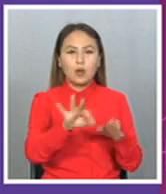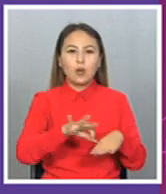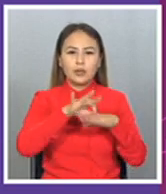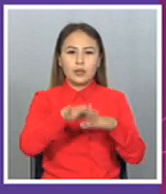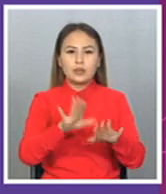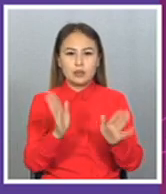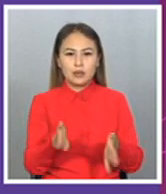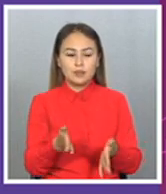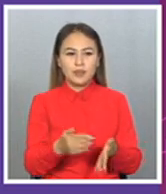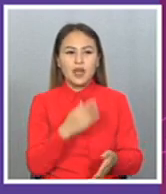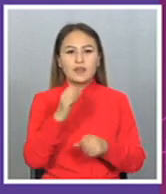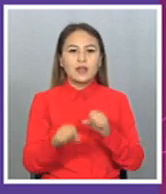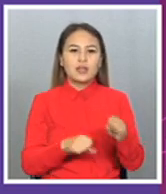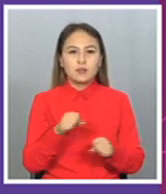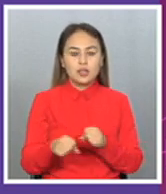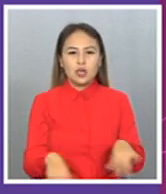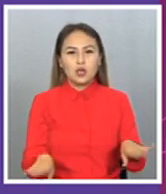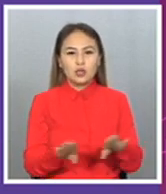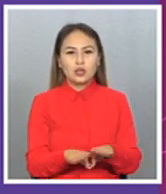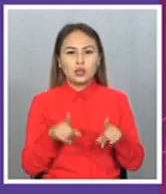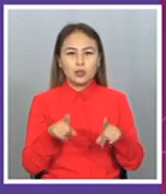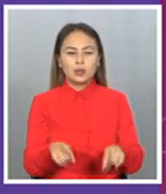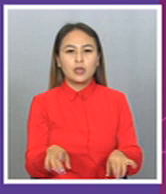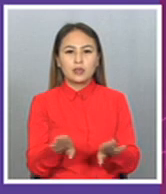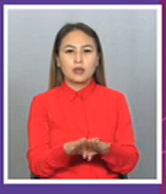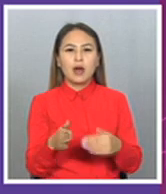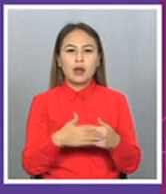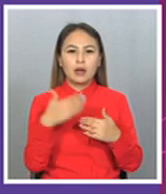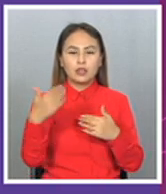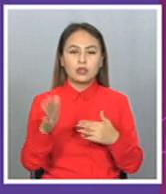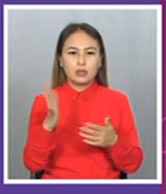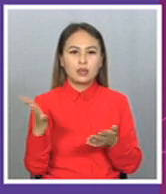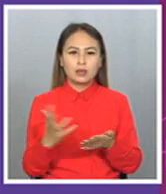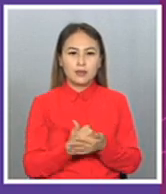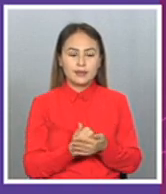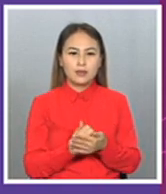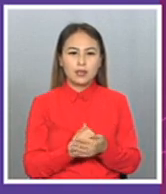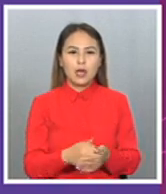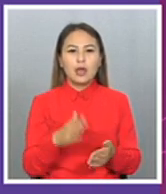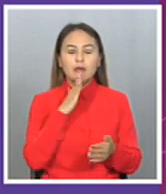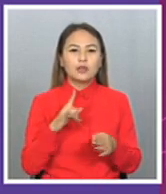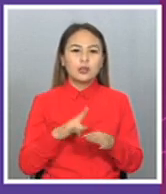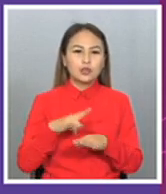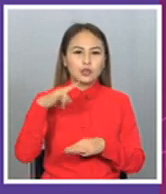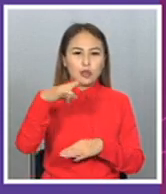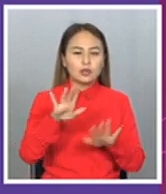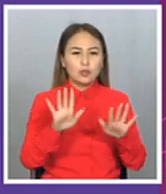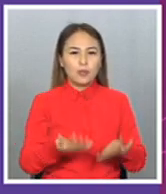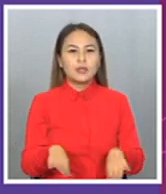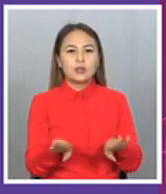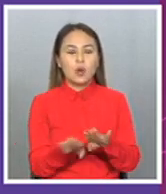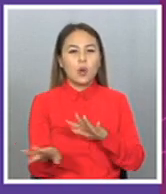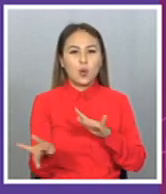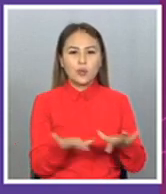қолданасыңдар. Велосипедшінің жүріп өткен арақашықтығын анықтайсыңдар. Тік ұшақтың қозғалыс